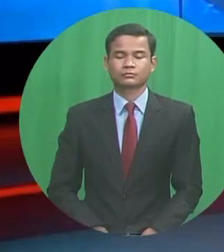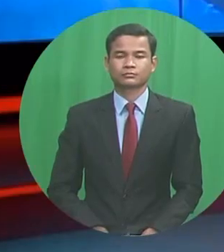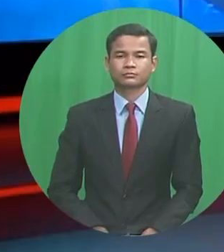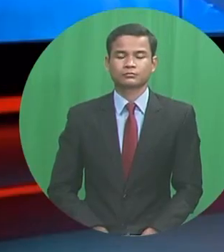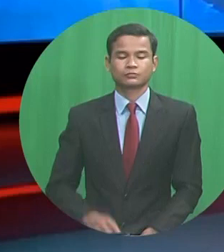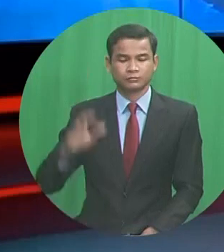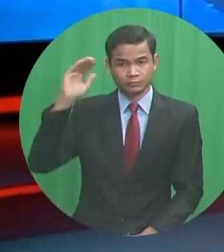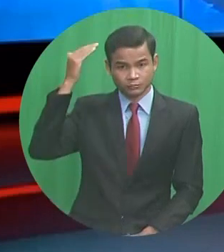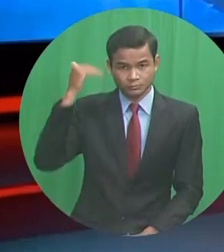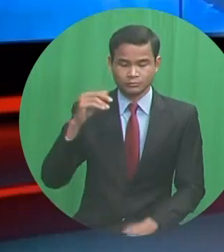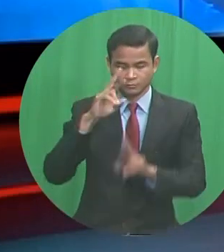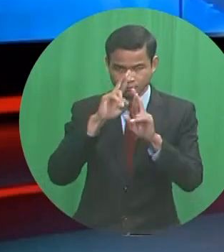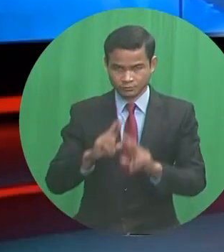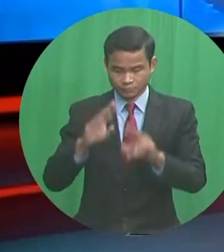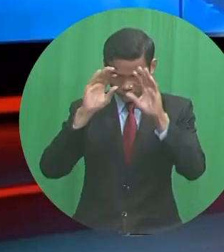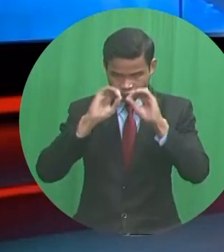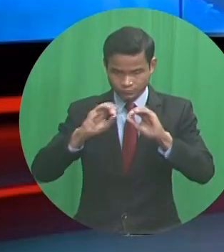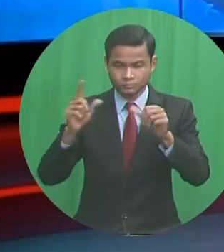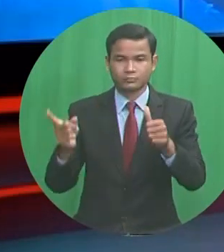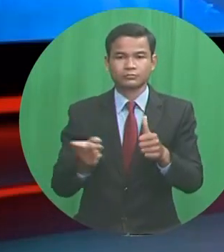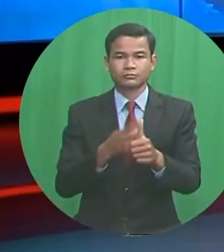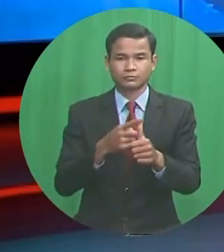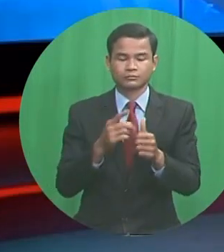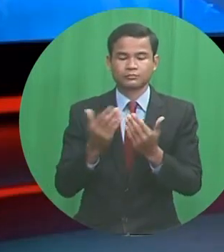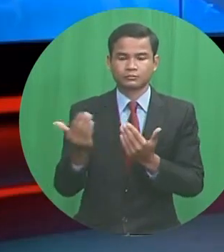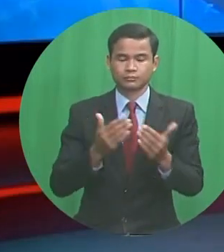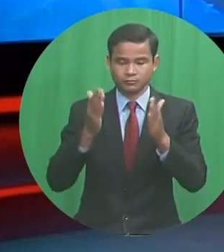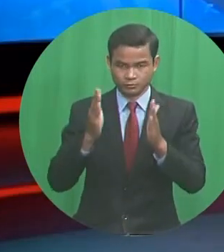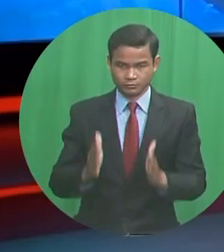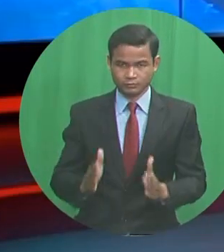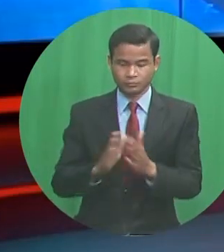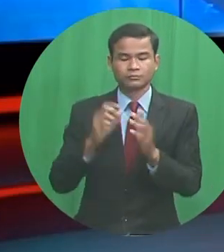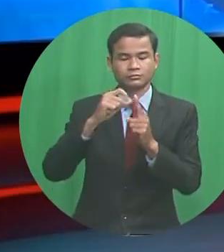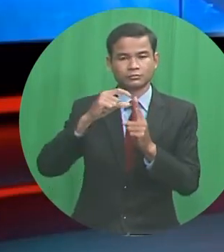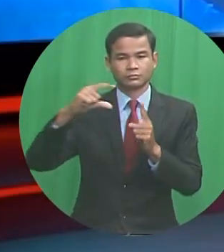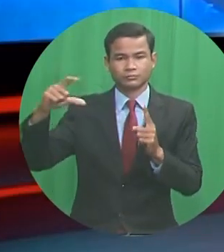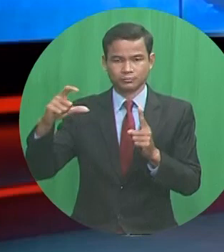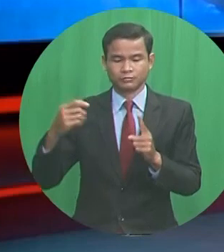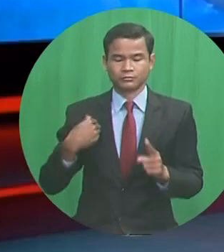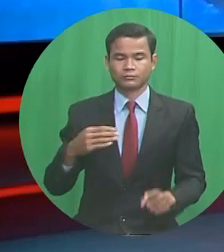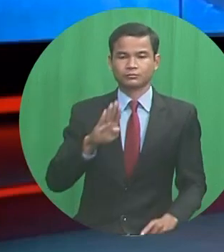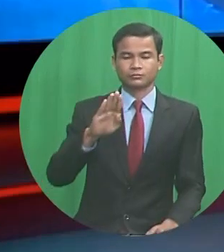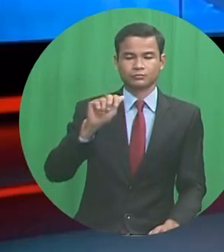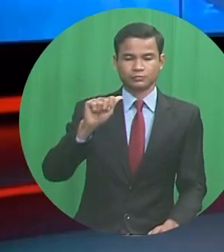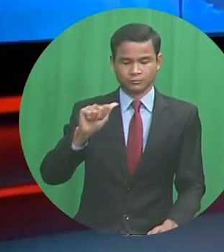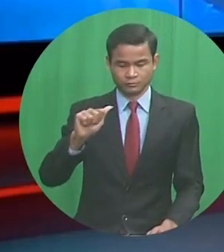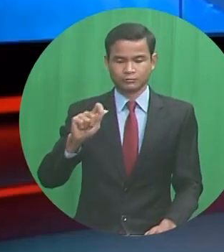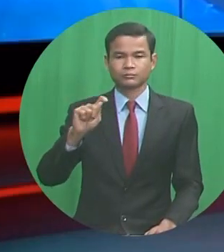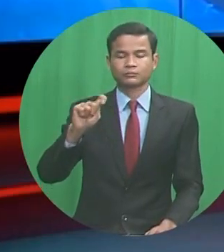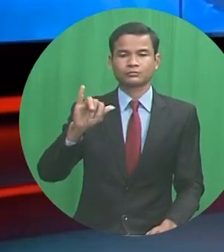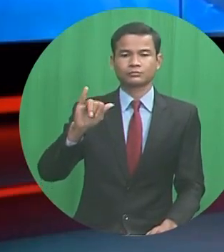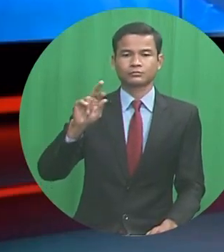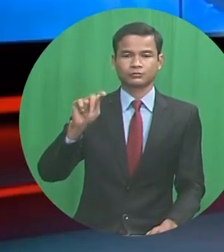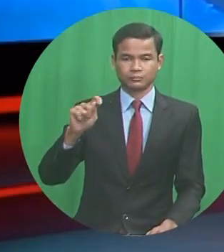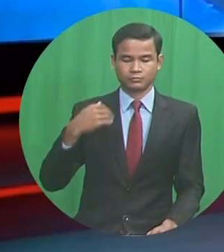ទូរទស្សនិកជនជាទីគោរពព័ត៌មានដំបូងគេនេះដែរគឺនាយករដ្ឋមន្ត្រីប៉ាគីស្ថានលោកសេបាសារីបបានចូលរួមសោក